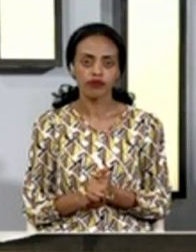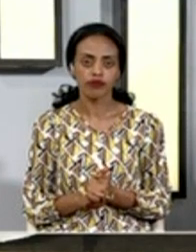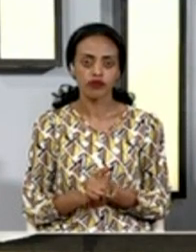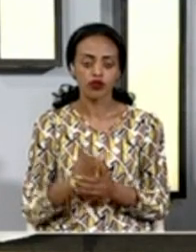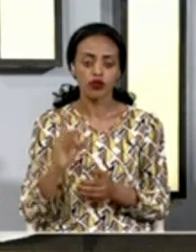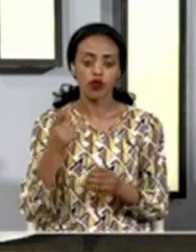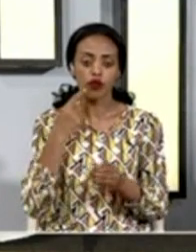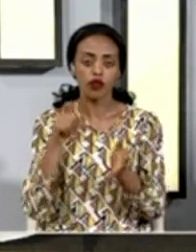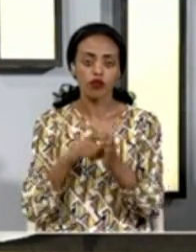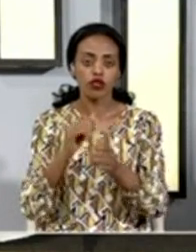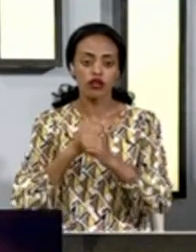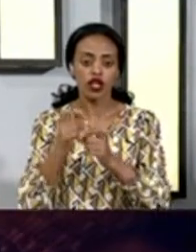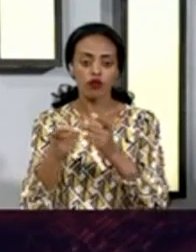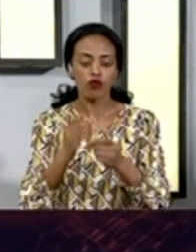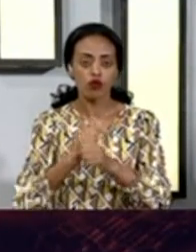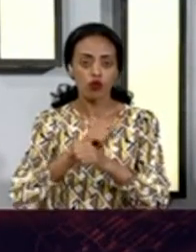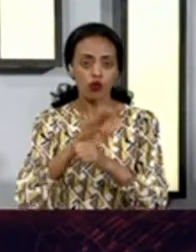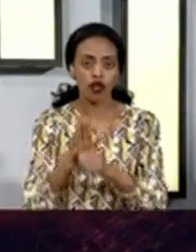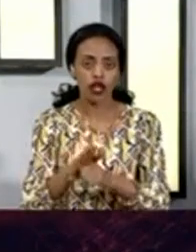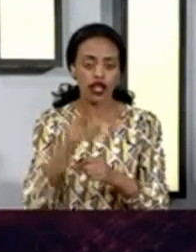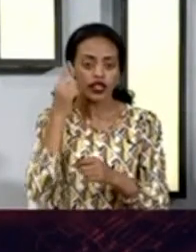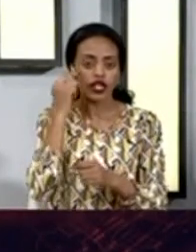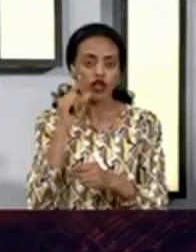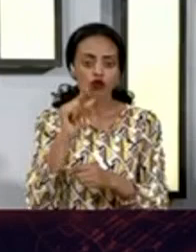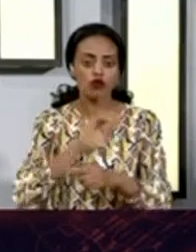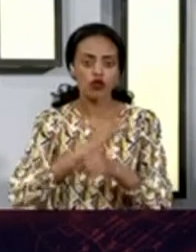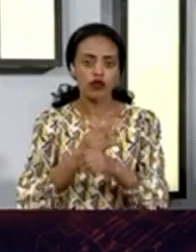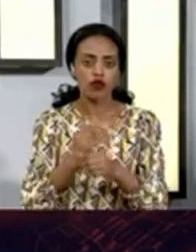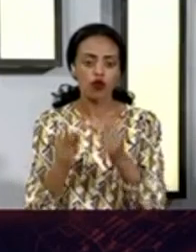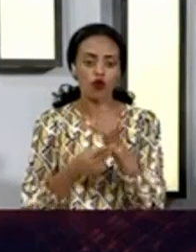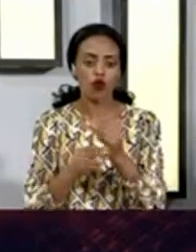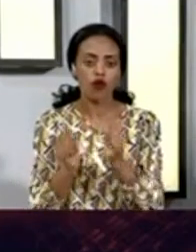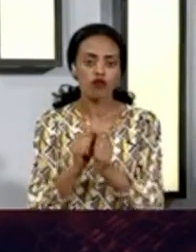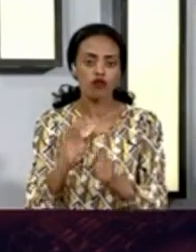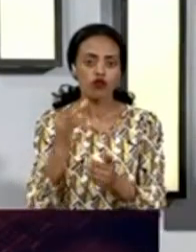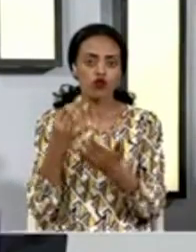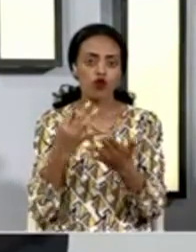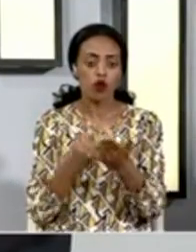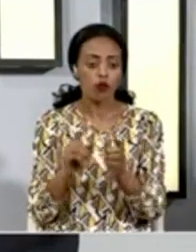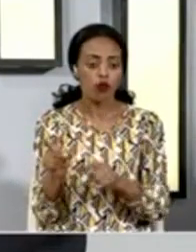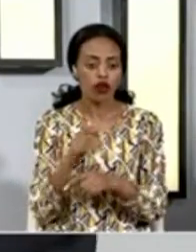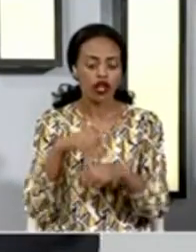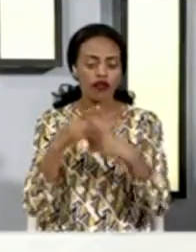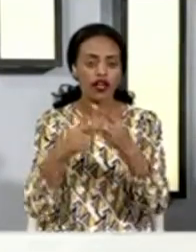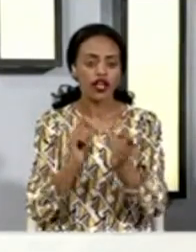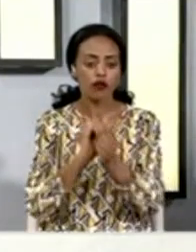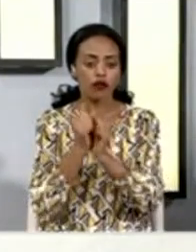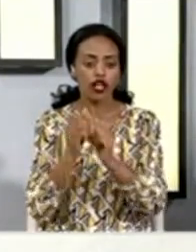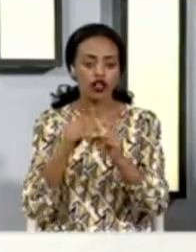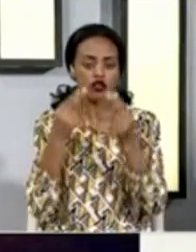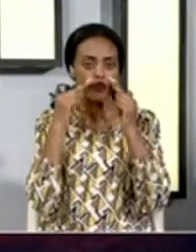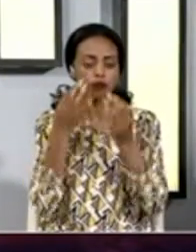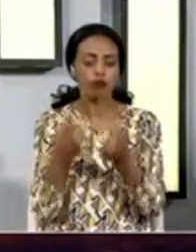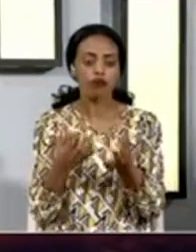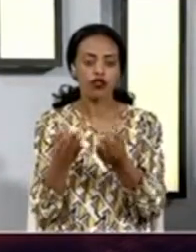ኮማንድ ፖስት ምክልኻልን ምቁፅፃርን ለበዳ ቫይረስ ኮሮና ትግራይ ንኡስ ግብሪ ሓይሊ ቁጠባ ምስ ፎረም ትካላት ፋይናንስን ብምዃን ኣብ ከይዲ ምቕያር ቅርሺ ኣድሂቡ